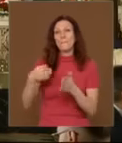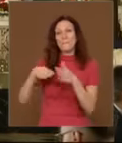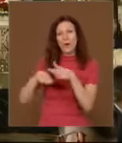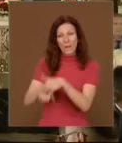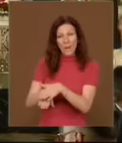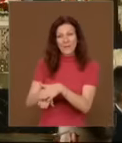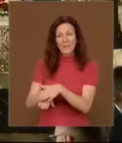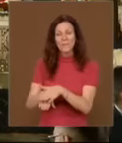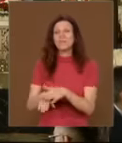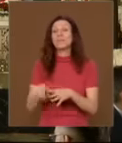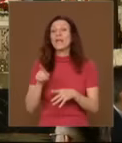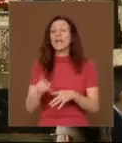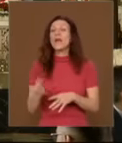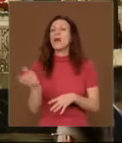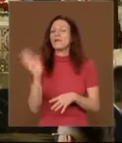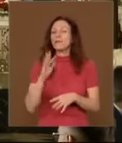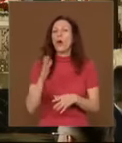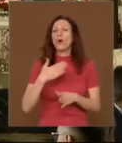се възпоменава